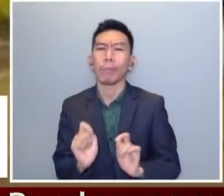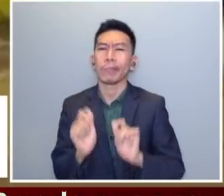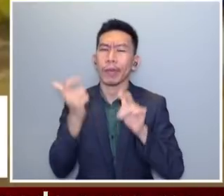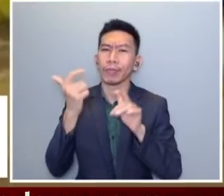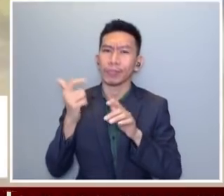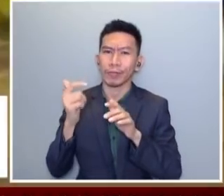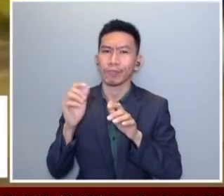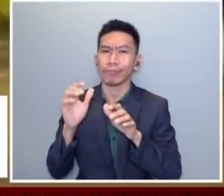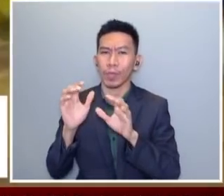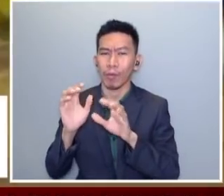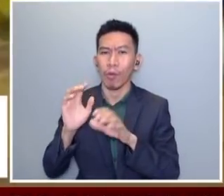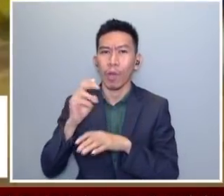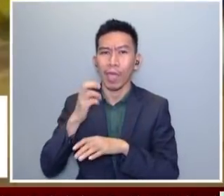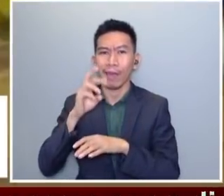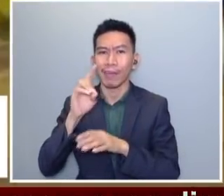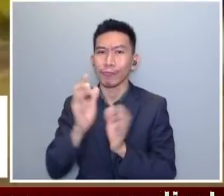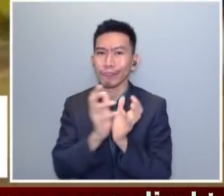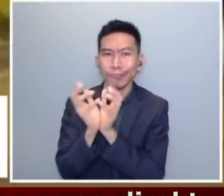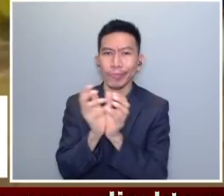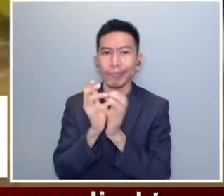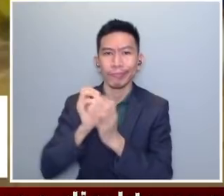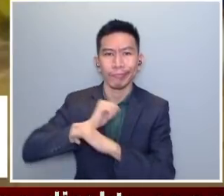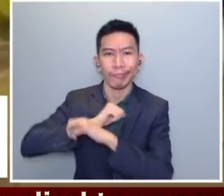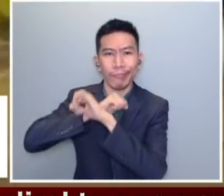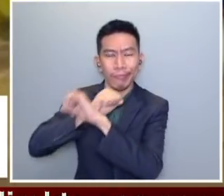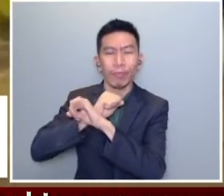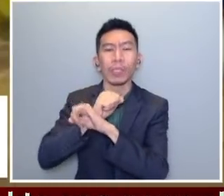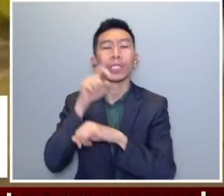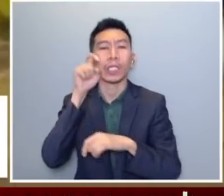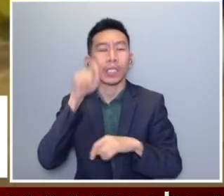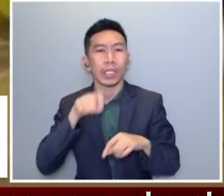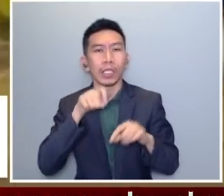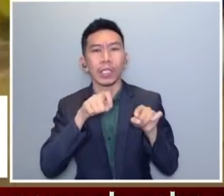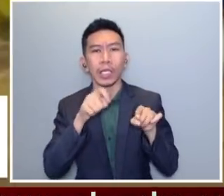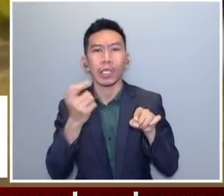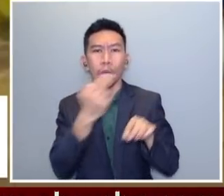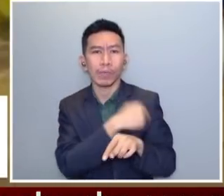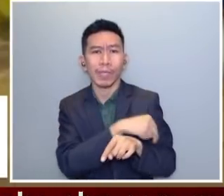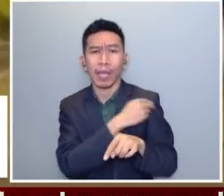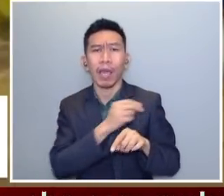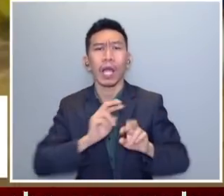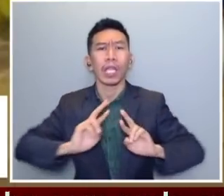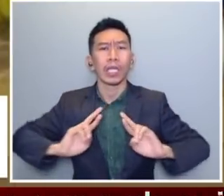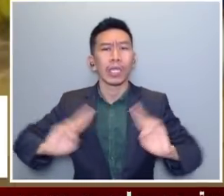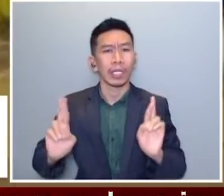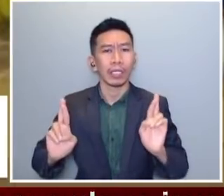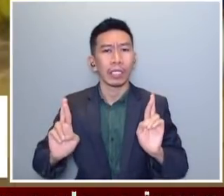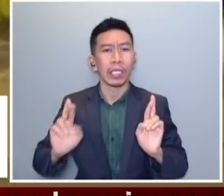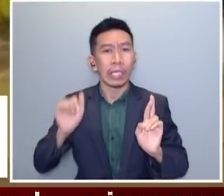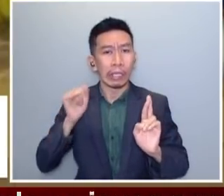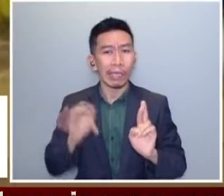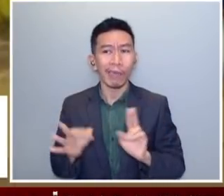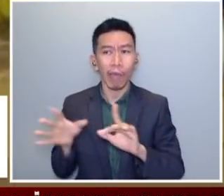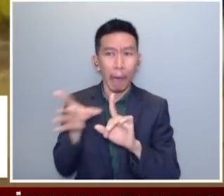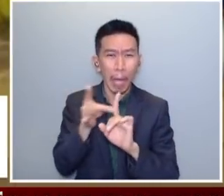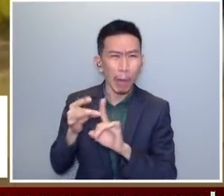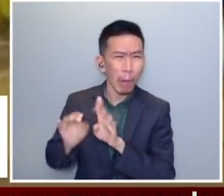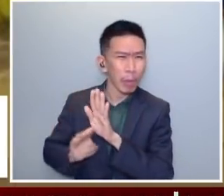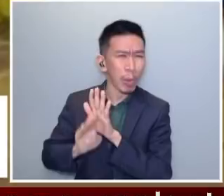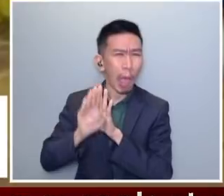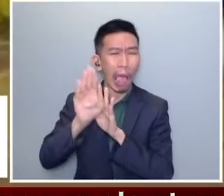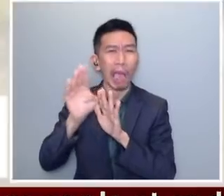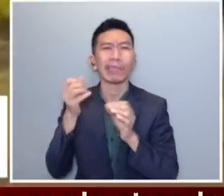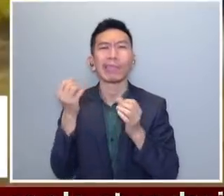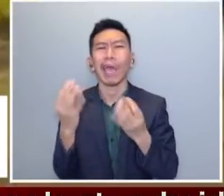herd immunity. Kailangan din maging hospital ready tayo kasi lalo na kapag may surge, ang daming namamatay nang hindi na-admit